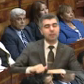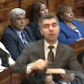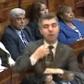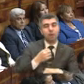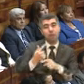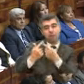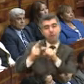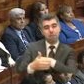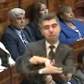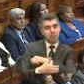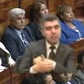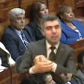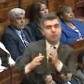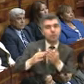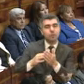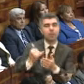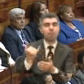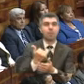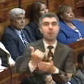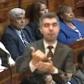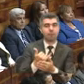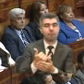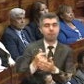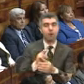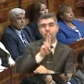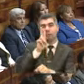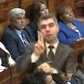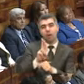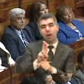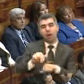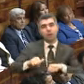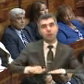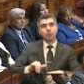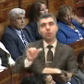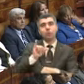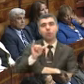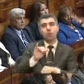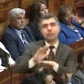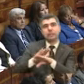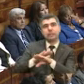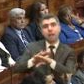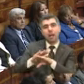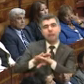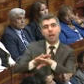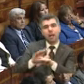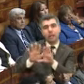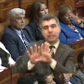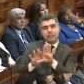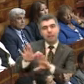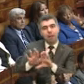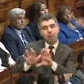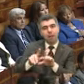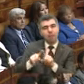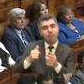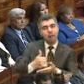عتبة الفقر وقساوة الطبيعة. لذلك سيد الوزير، نسائلكم ما هي السياسات والتدابير اللازمة التي تعتزمون اتخاذها من